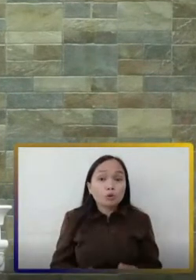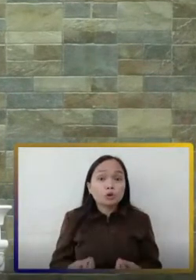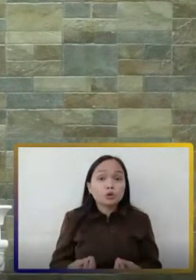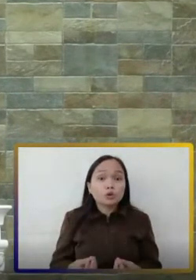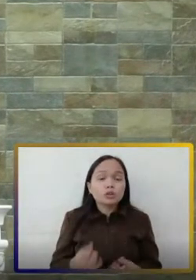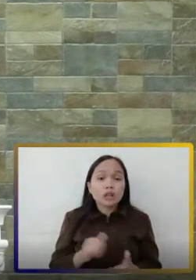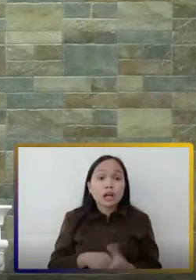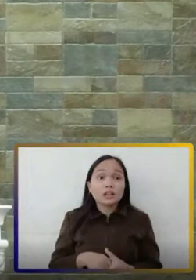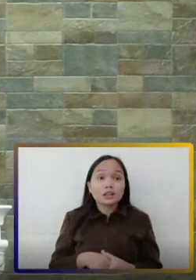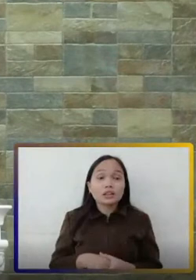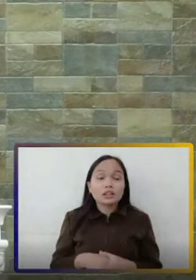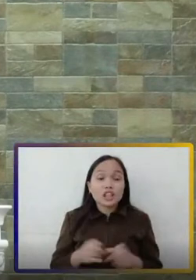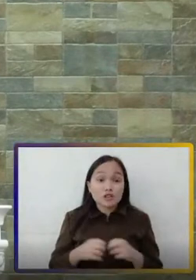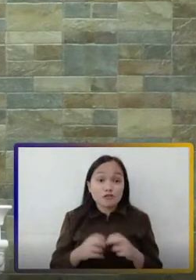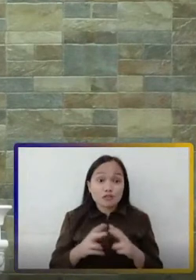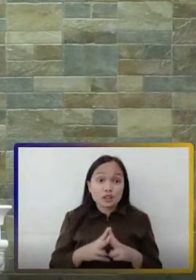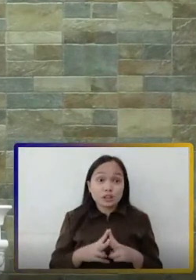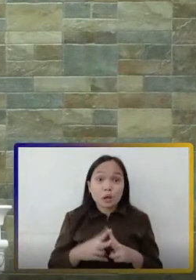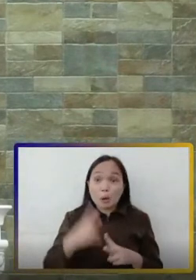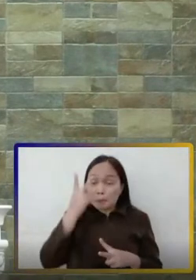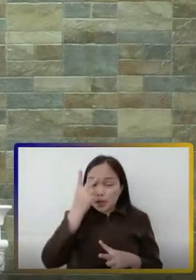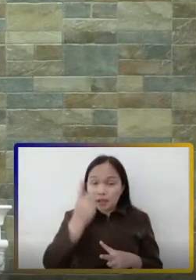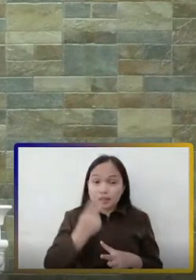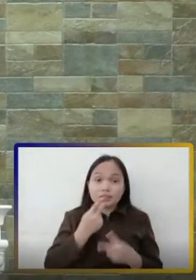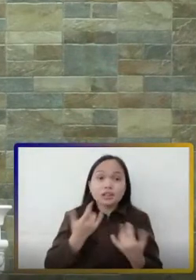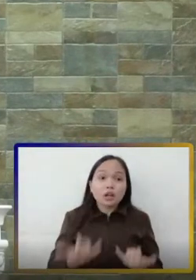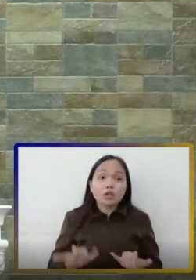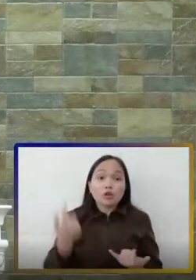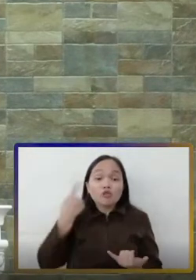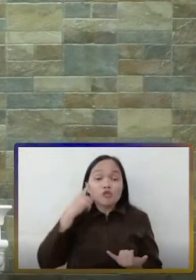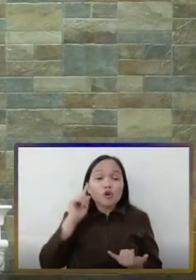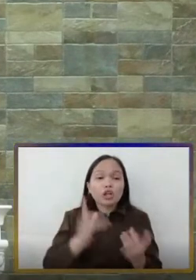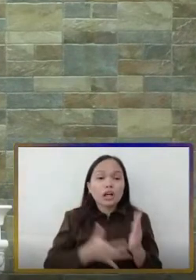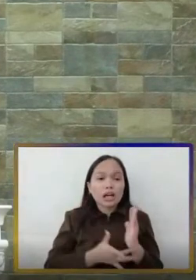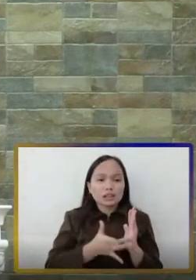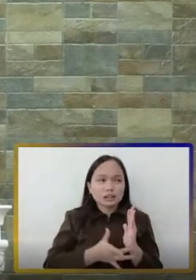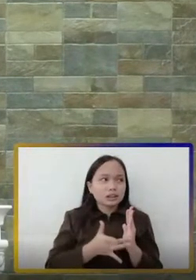maging ng mga magulang ngayon sa gadget?